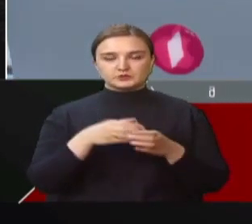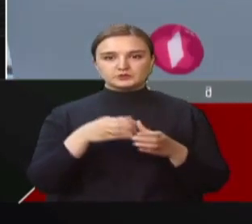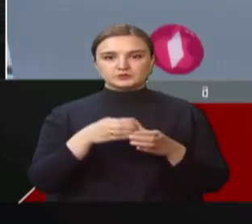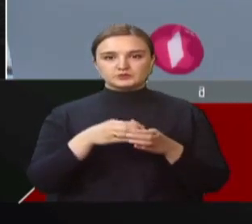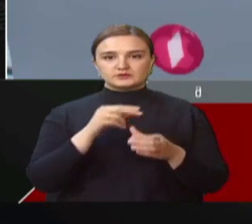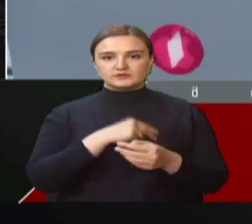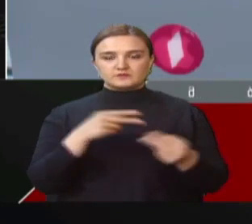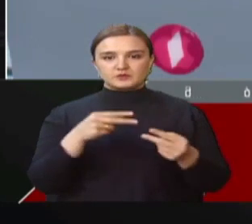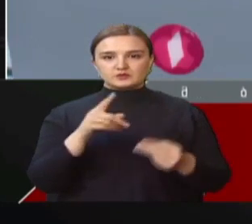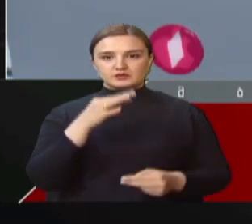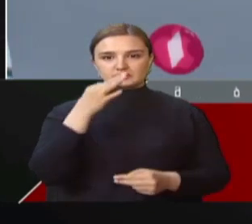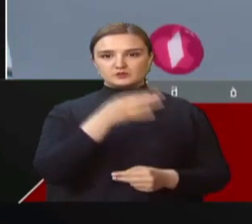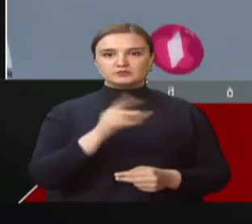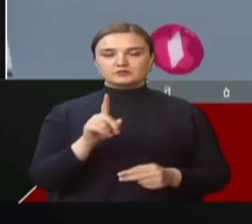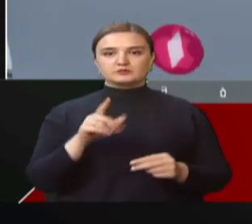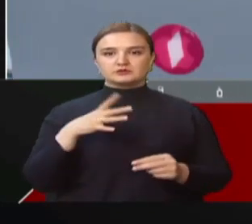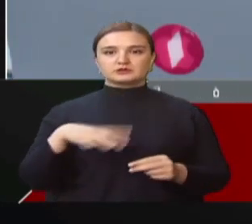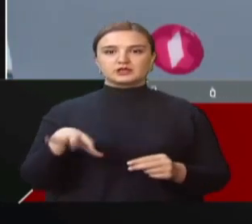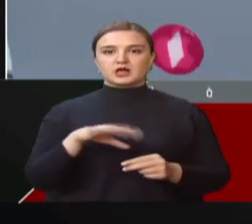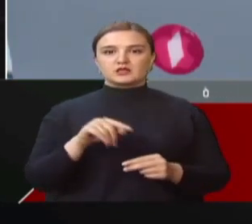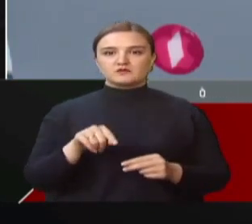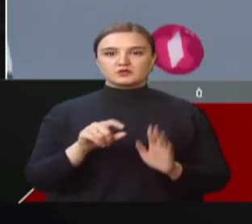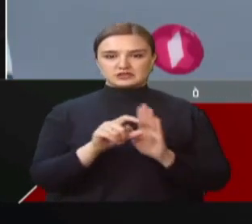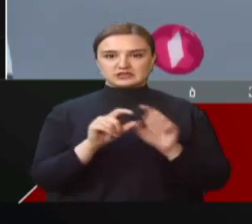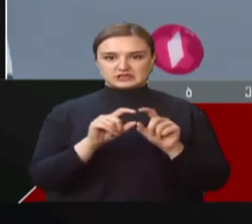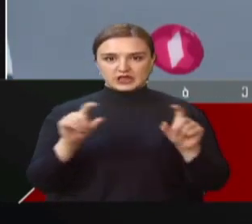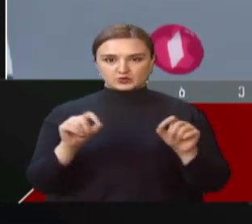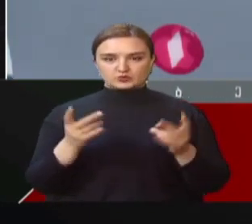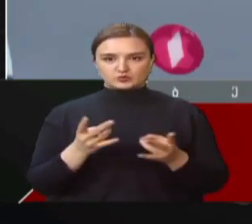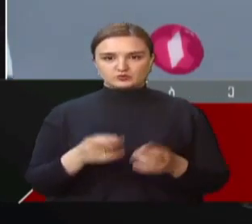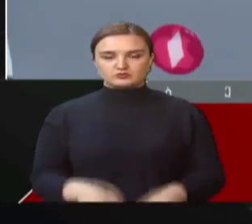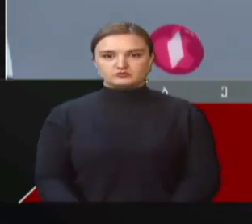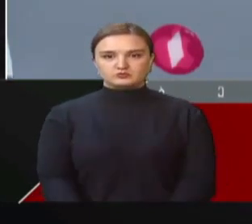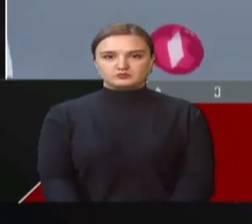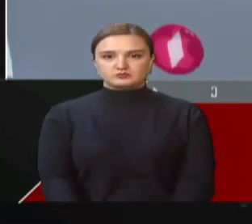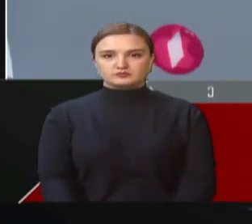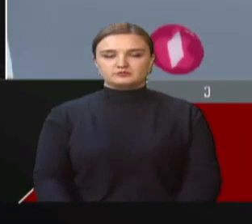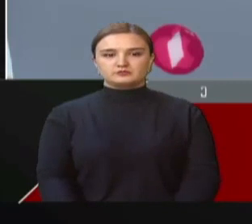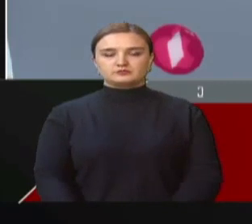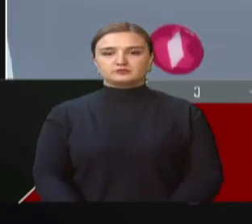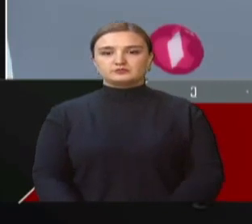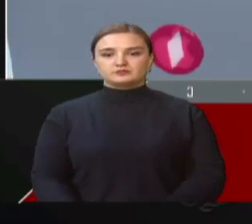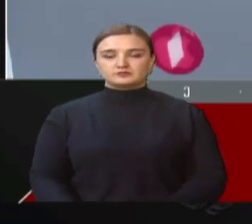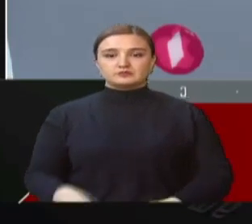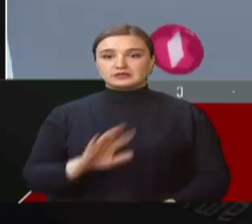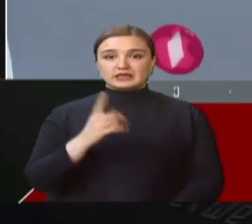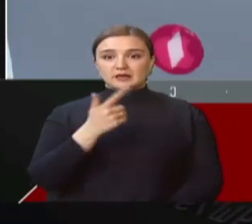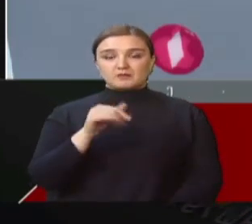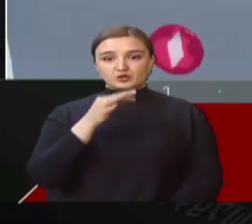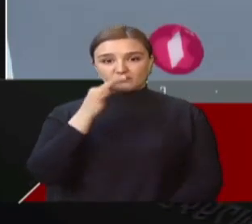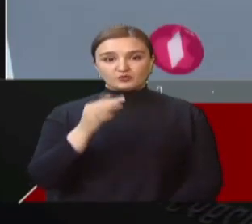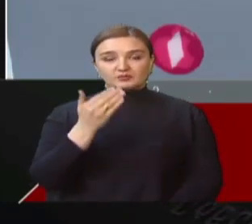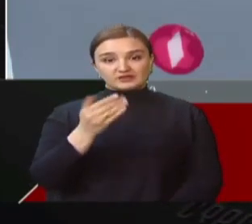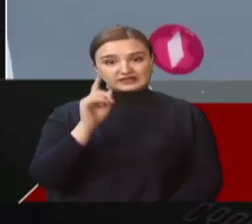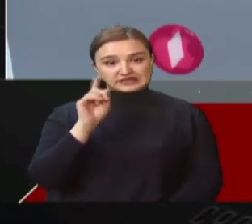იქ პარტნიორებს ეუბნებით რომ საქართველო იმსახურებს სტატუს არა მარტო მეუბნებით ჩვენს პარტნიორებს იცით